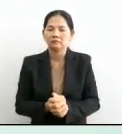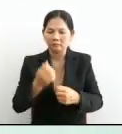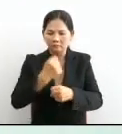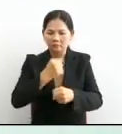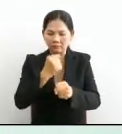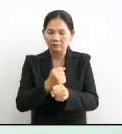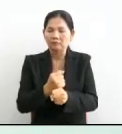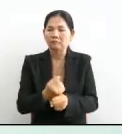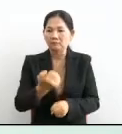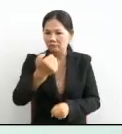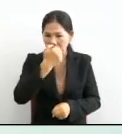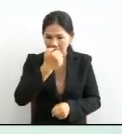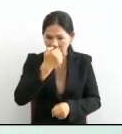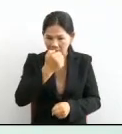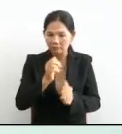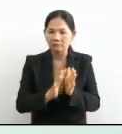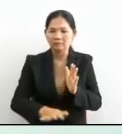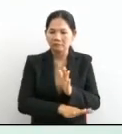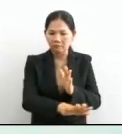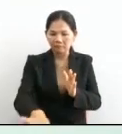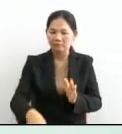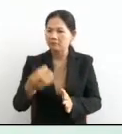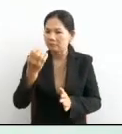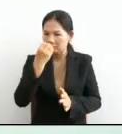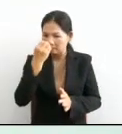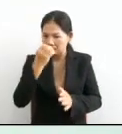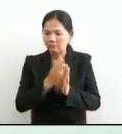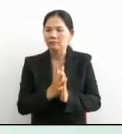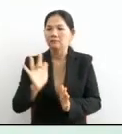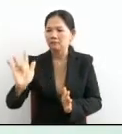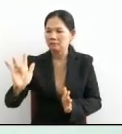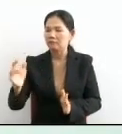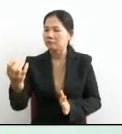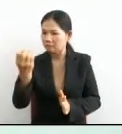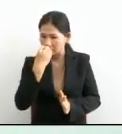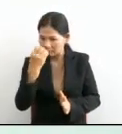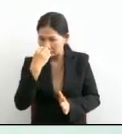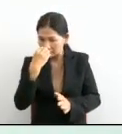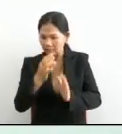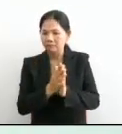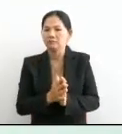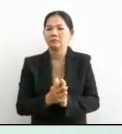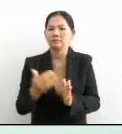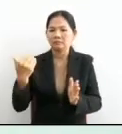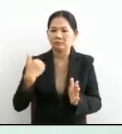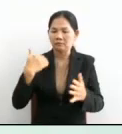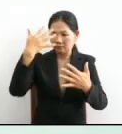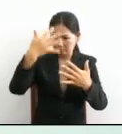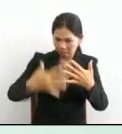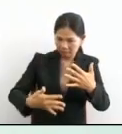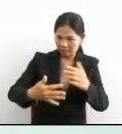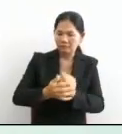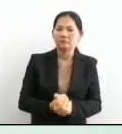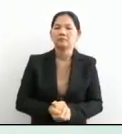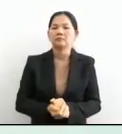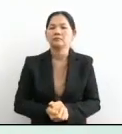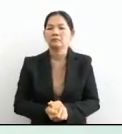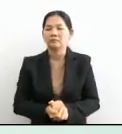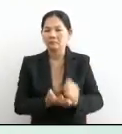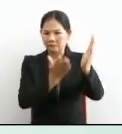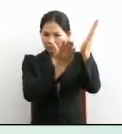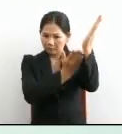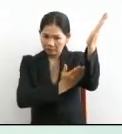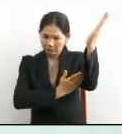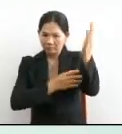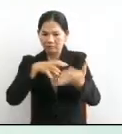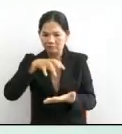chìa núng chầm nấy xòm ráp bó rịp phốt miên đốt chìa nồng